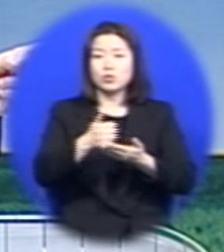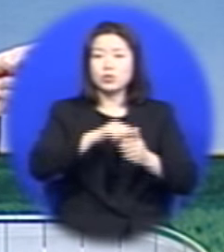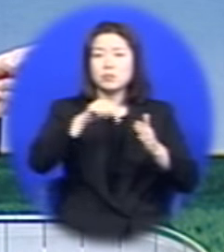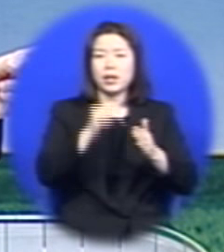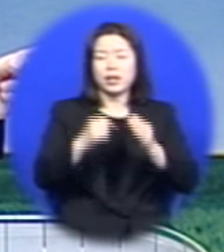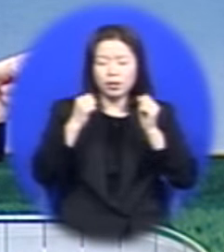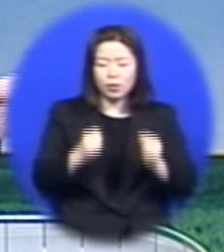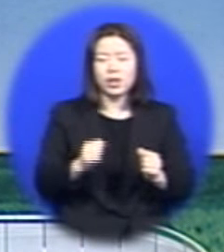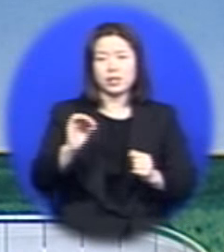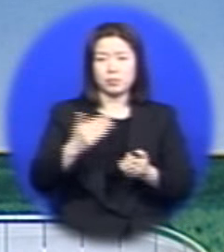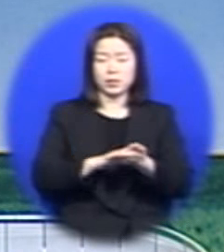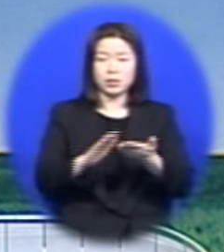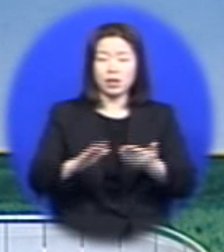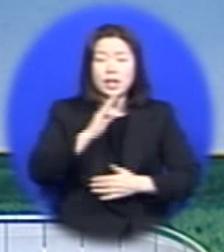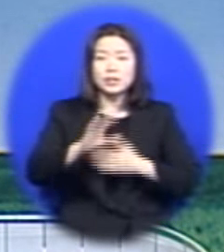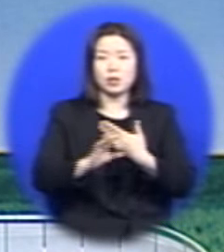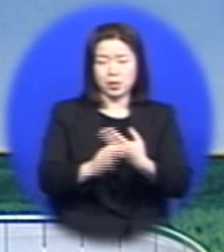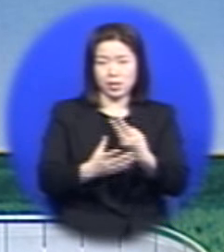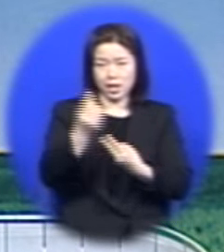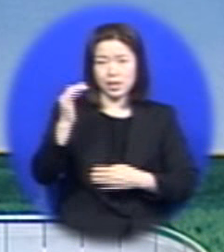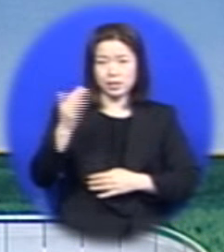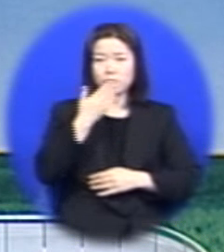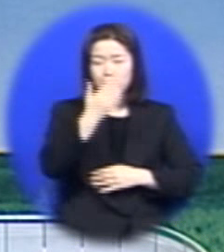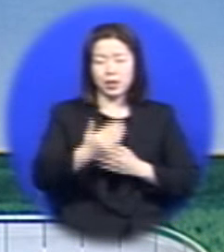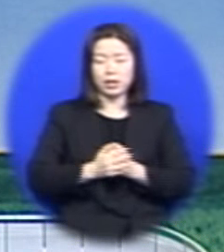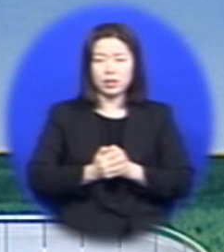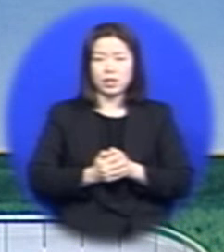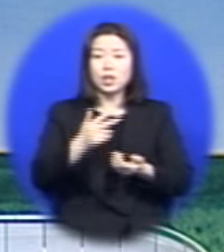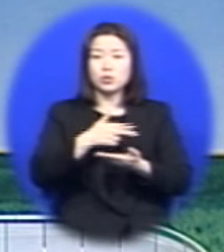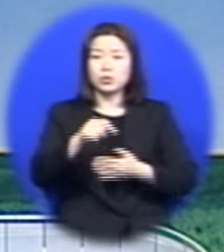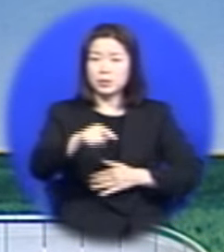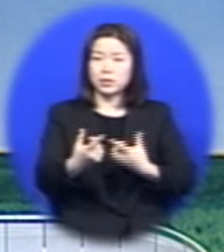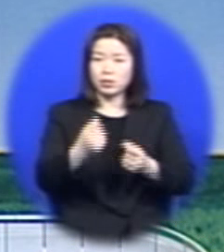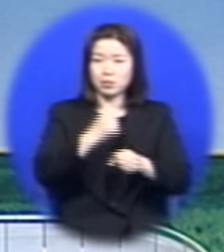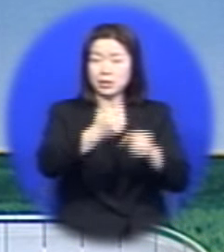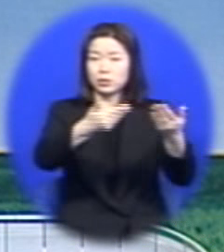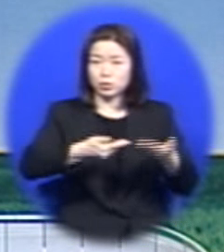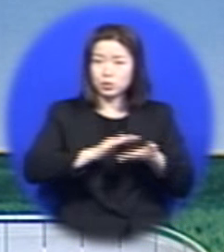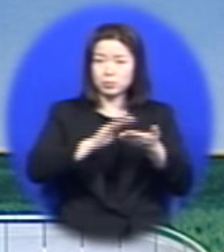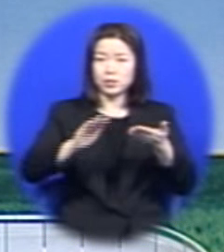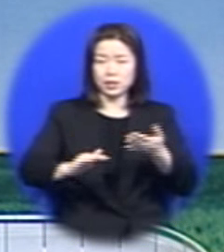돼요. 그러면 하나 됩니다. 주님이 그렇게 만드세요.